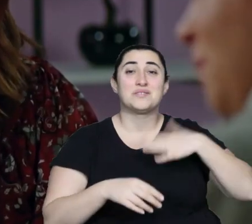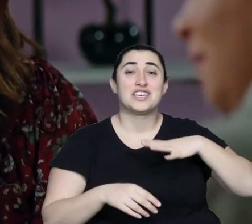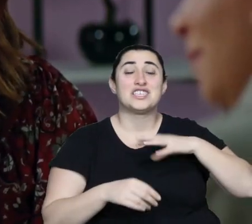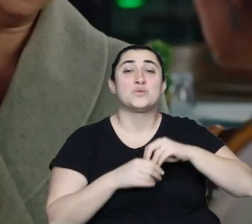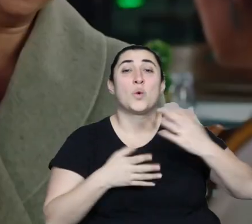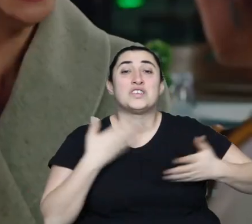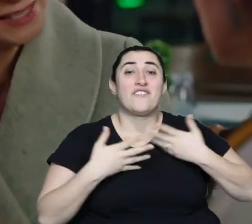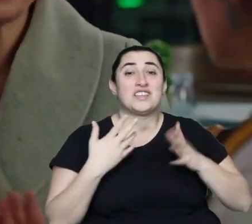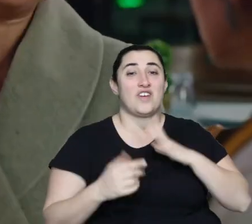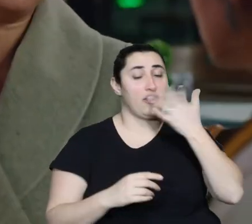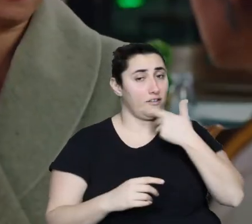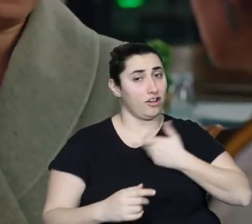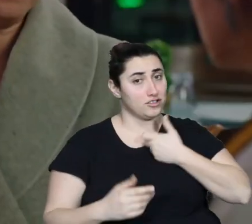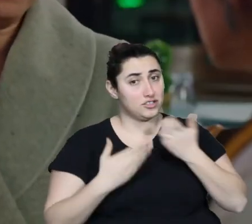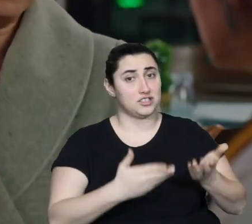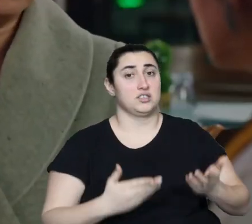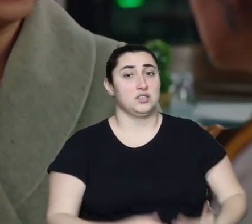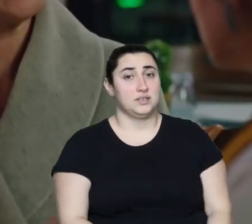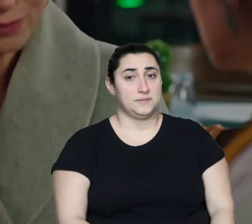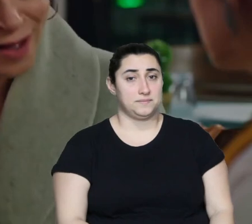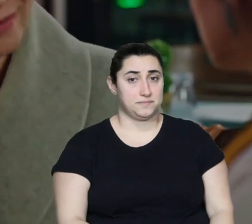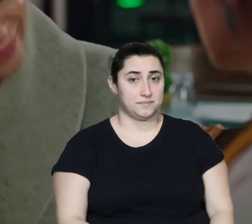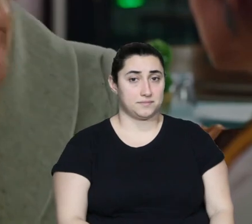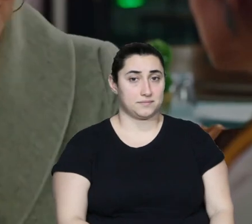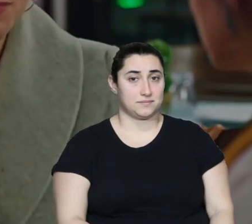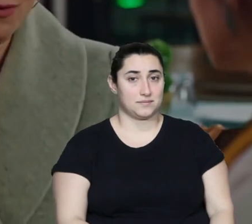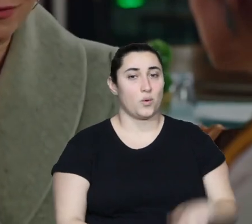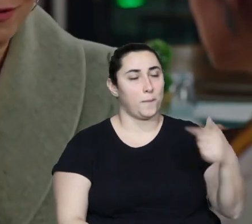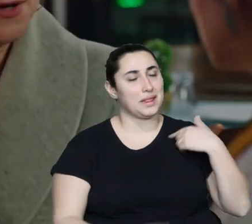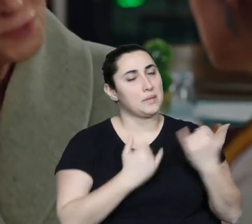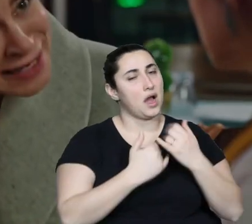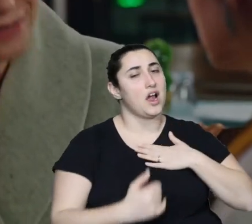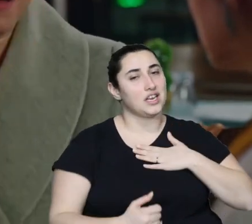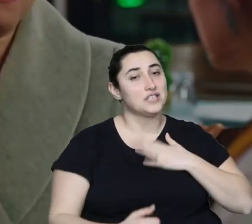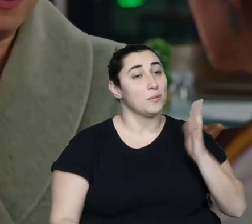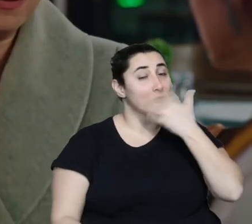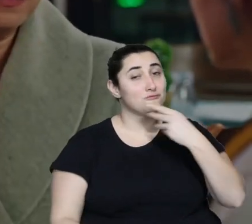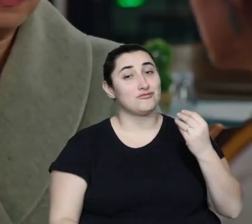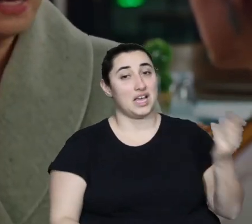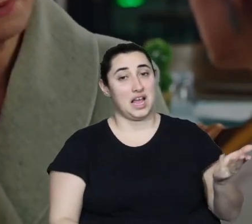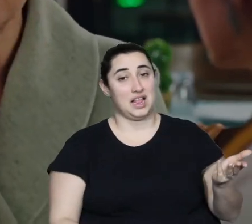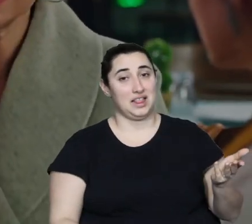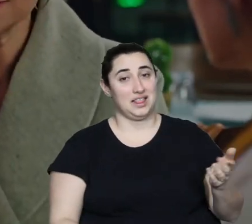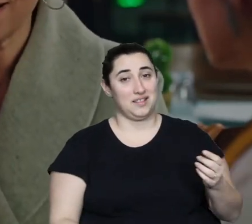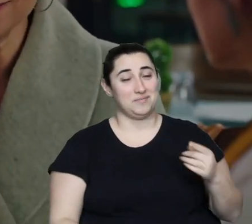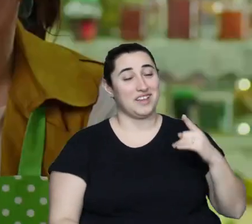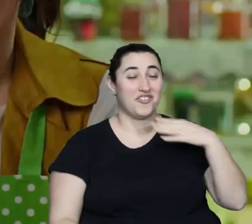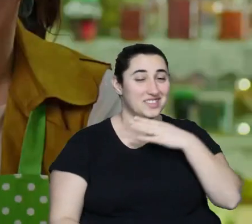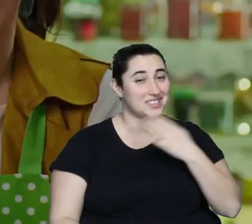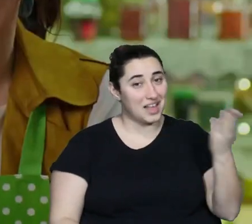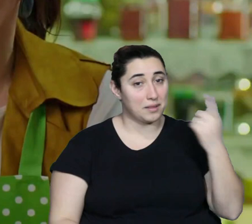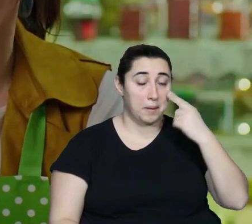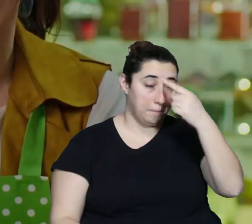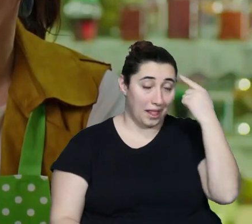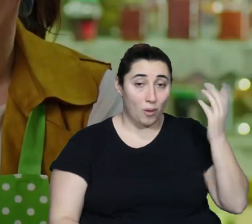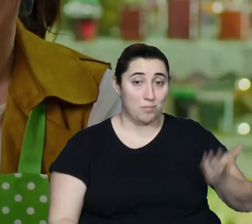can atıyor. Yakışıklı da adam. Yani dünya ahiret kardeşim olsun. Güzel adam. Yani bir fırsat ver.